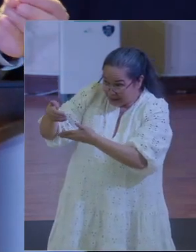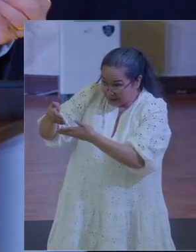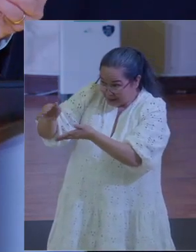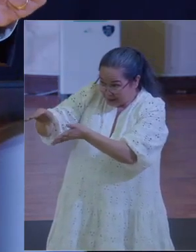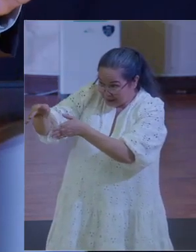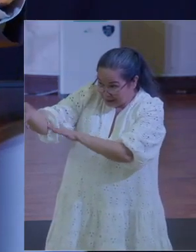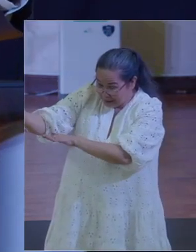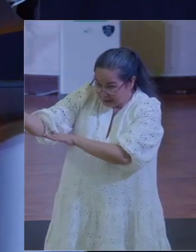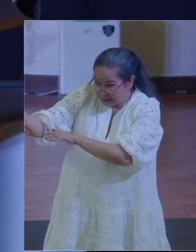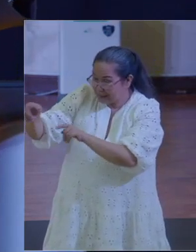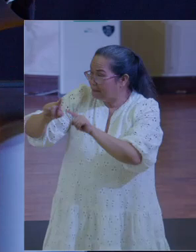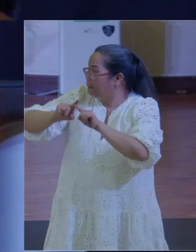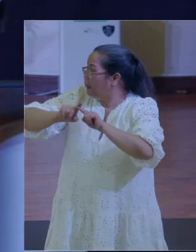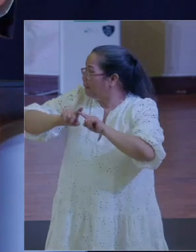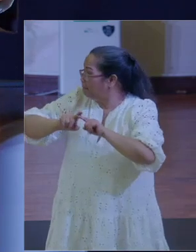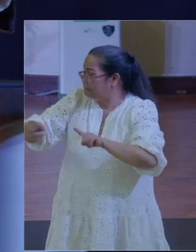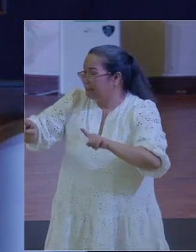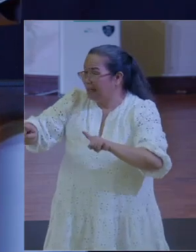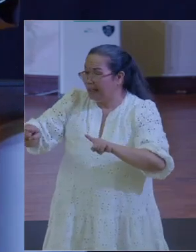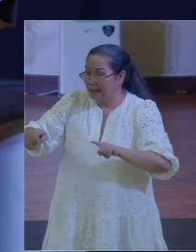Ngunit,